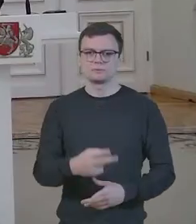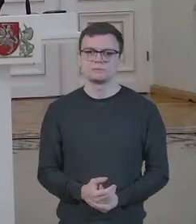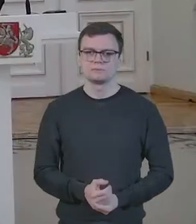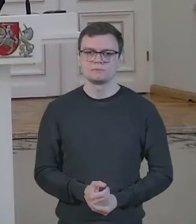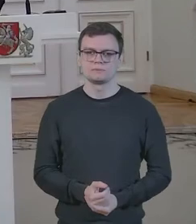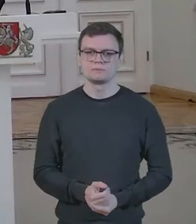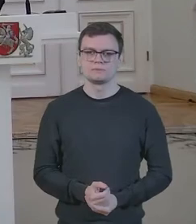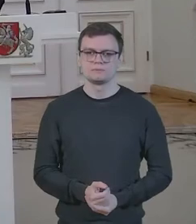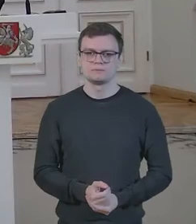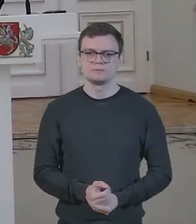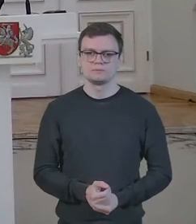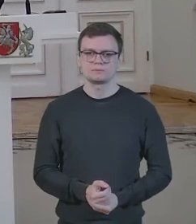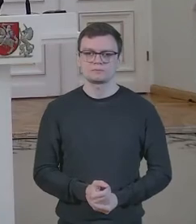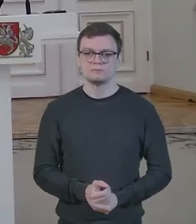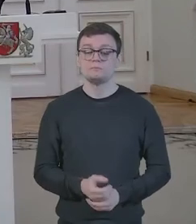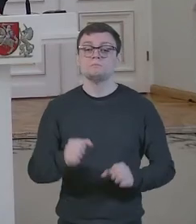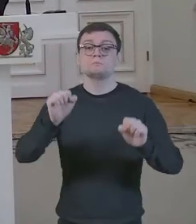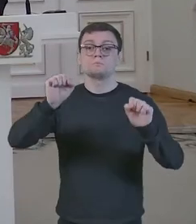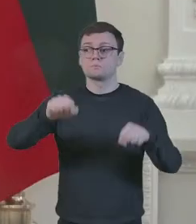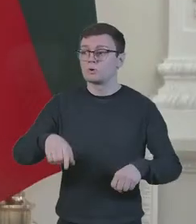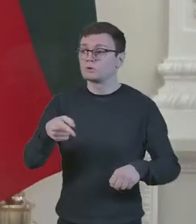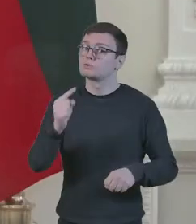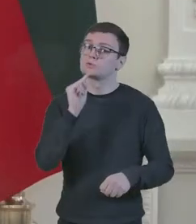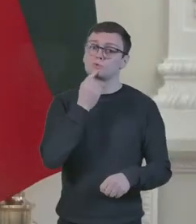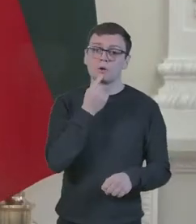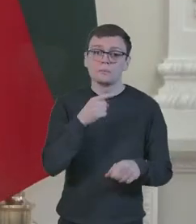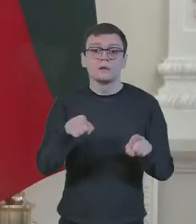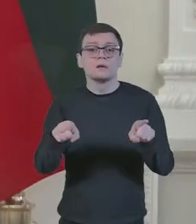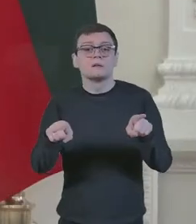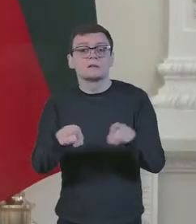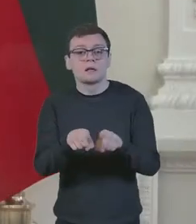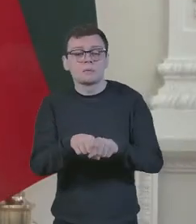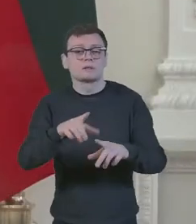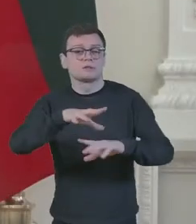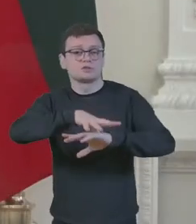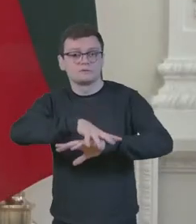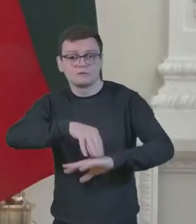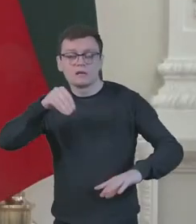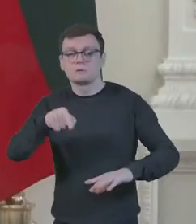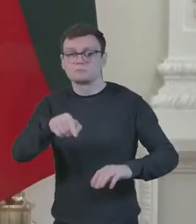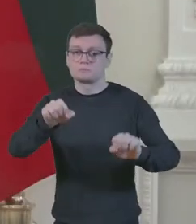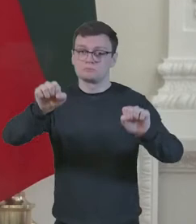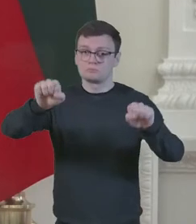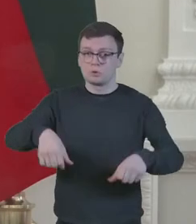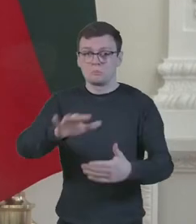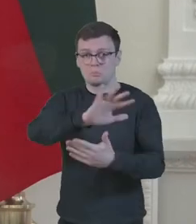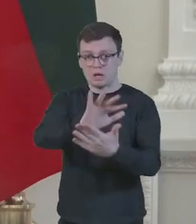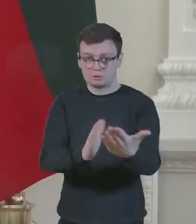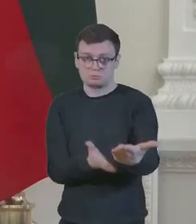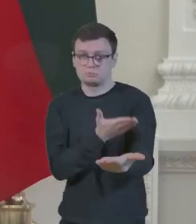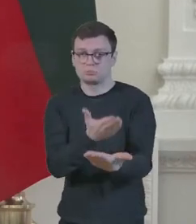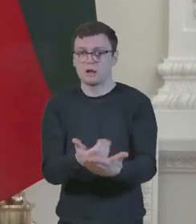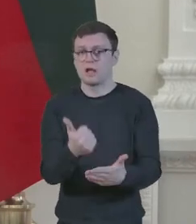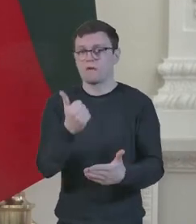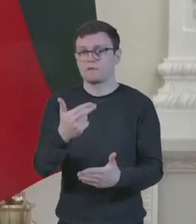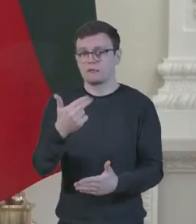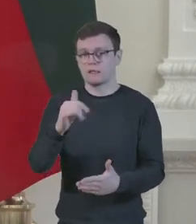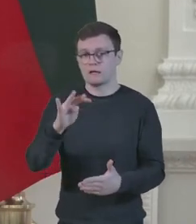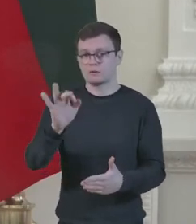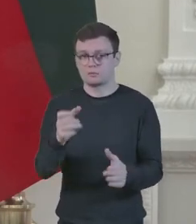galimą Suomijos ir Švedijos paraišką tapti NATO narėmis.